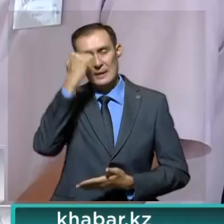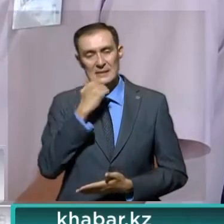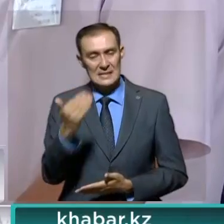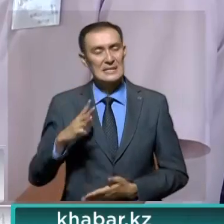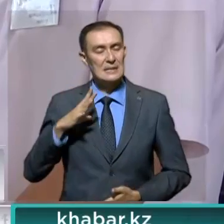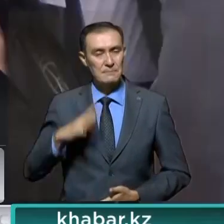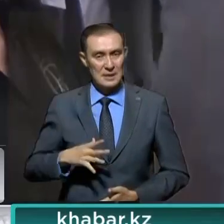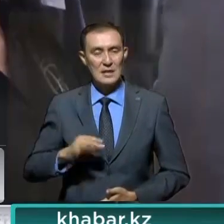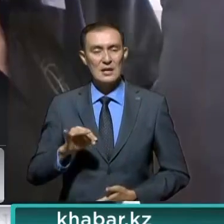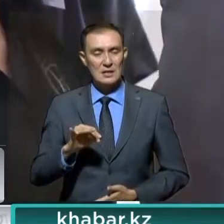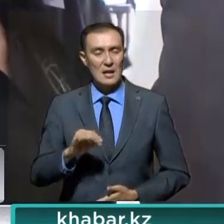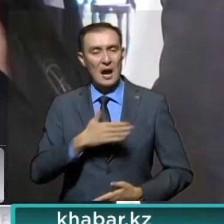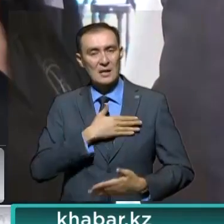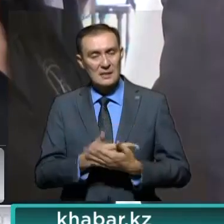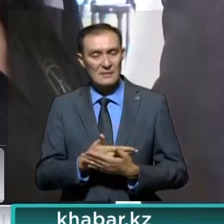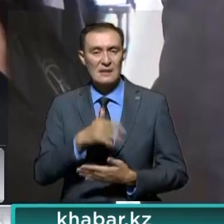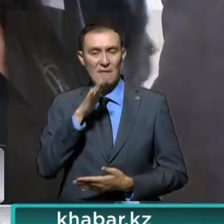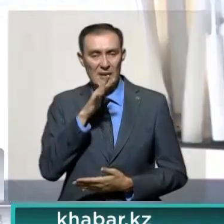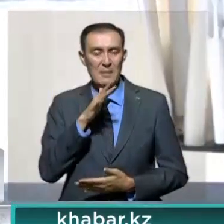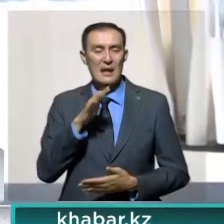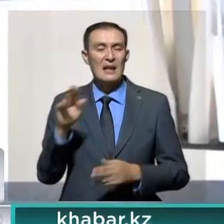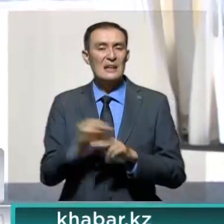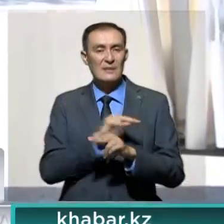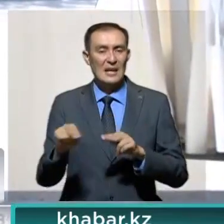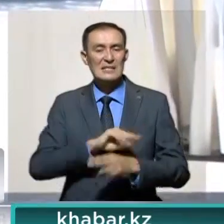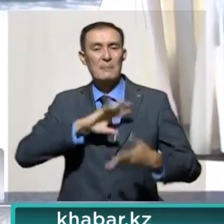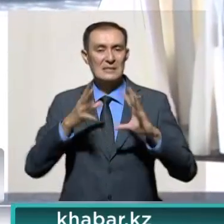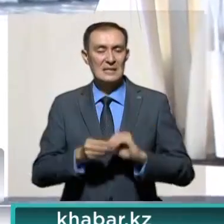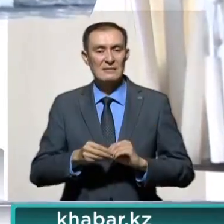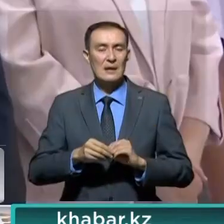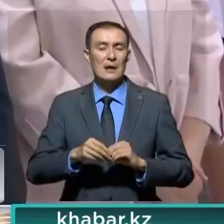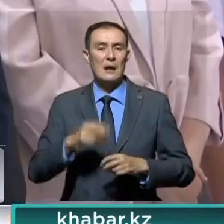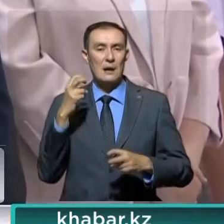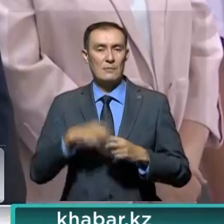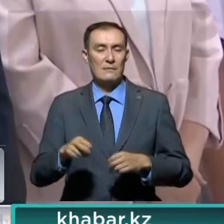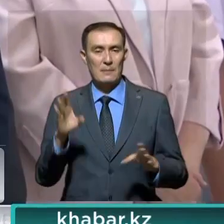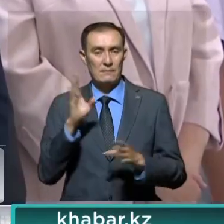их терпение и гражданскую активность при ликвидации последствий стихии.